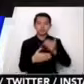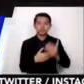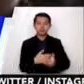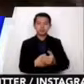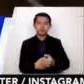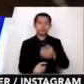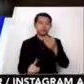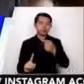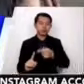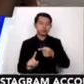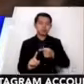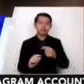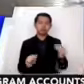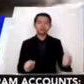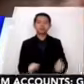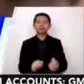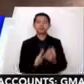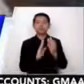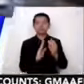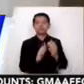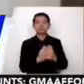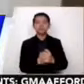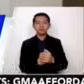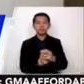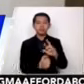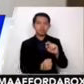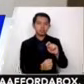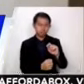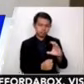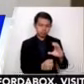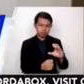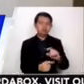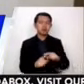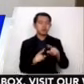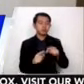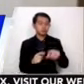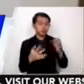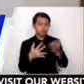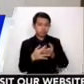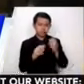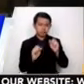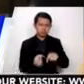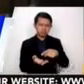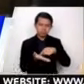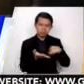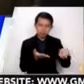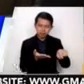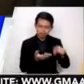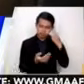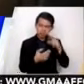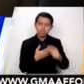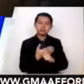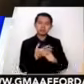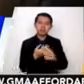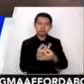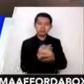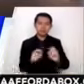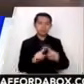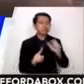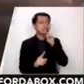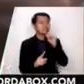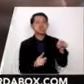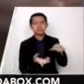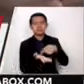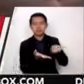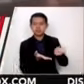Branch 109. Bailable ang mga kaso pero hindi nagpiyansa si Guo. We see no reason for that considering na